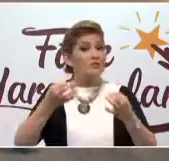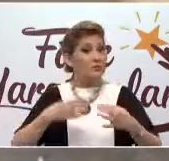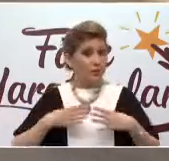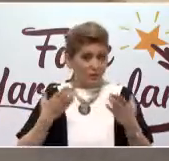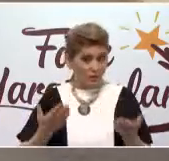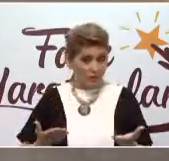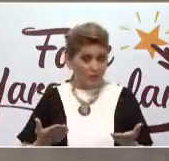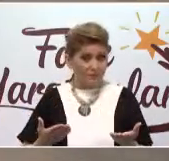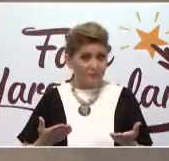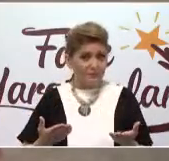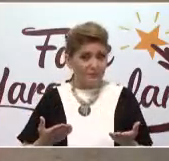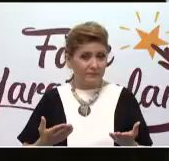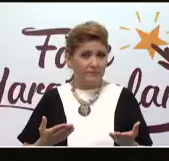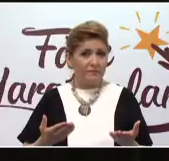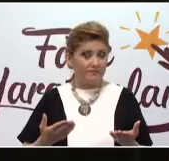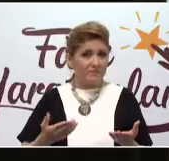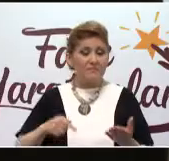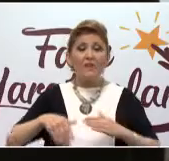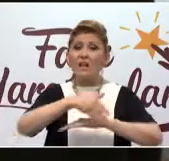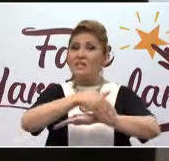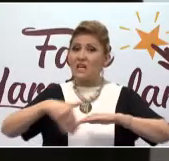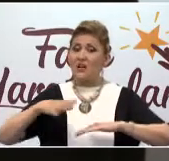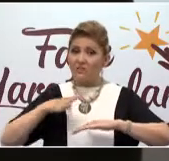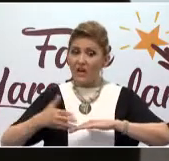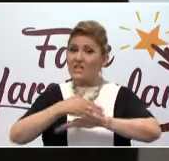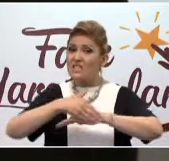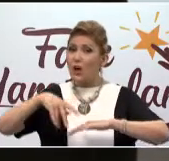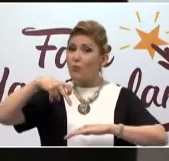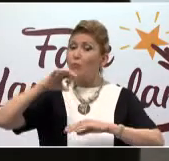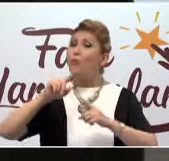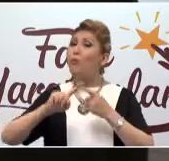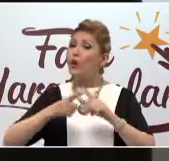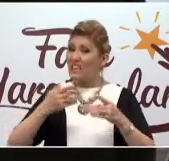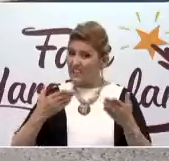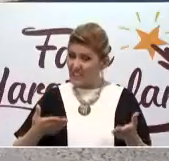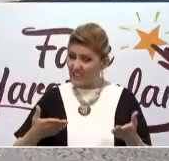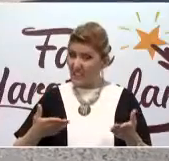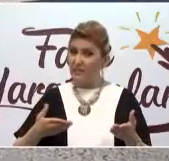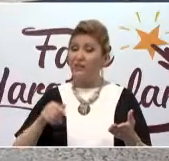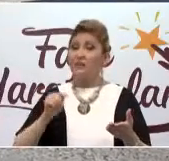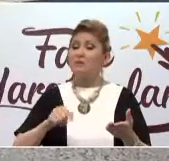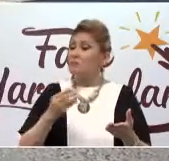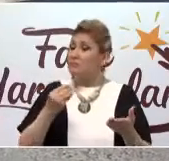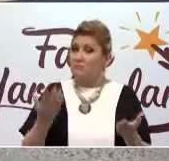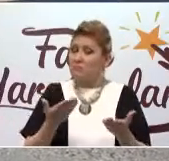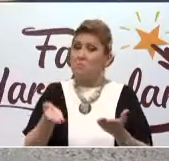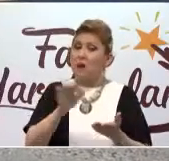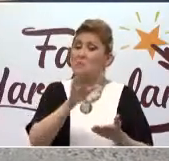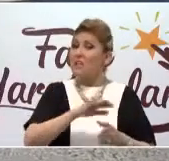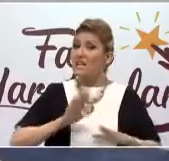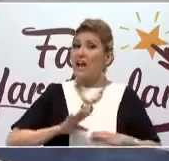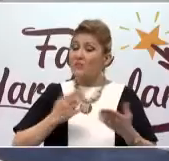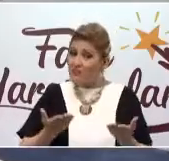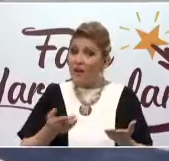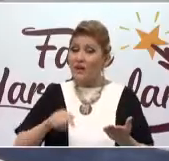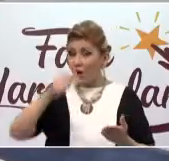söylüyorlardı. Hani sınırlar var, sınırların politik olması üzerinden oluşan bir sürü başka dert var ama bir